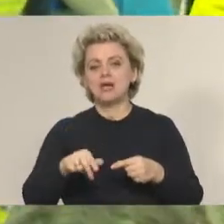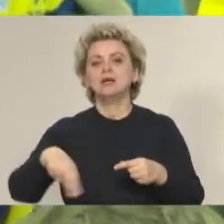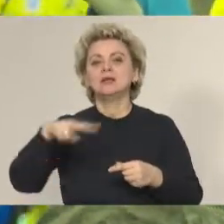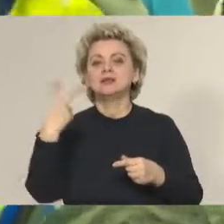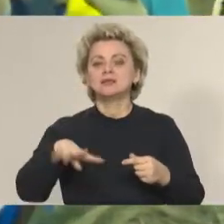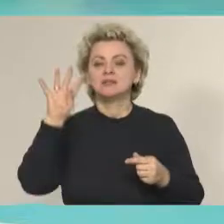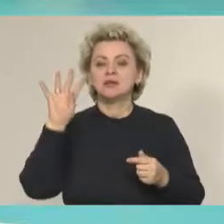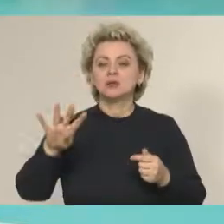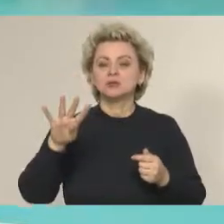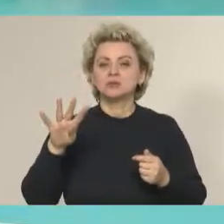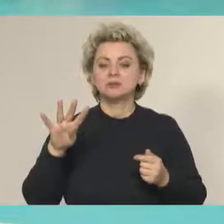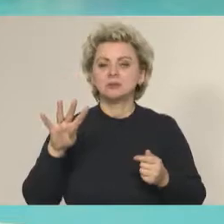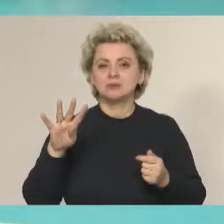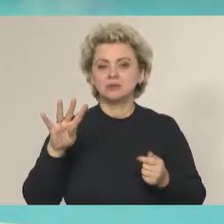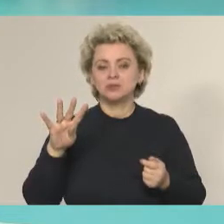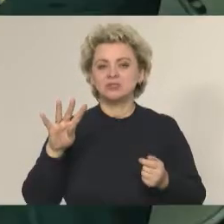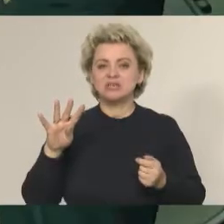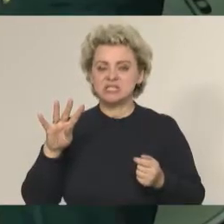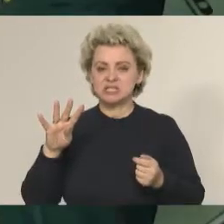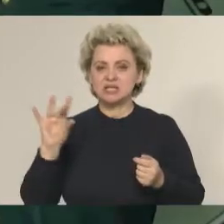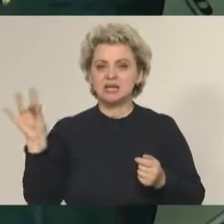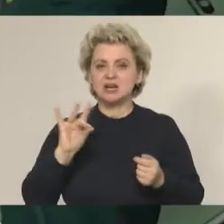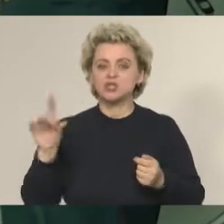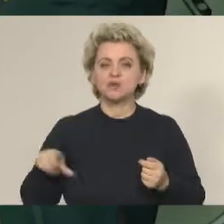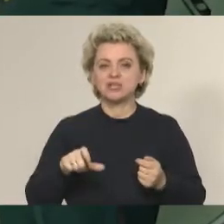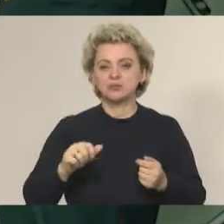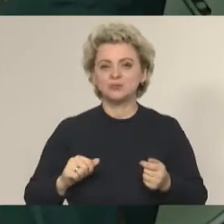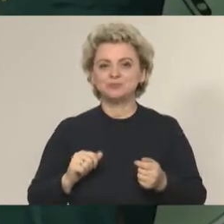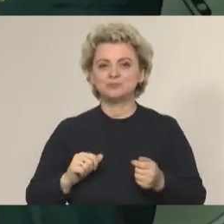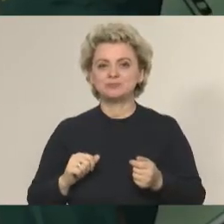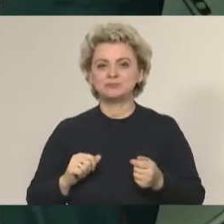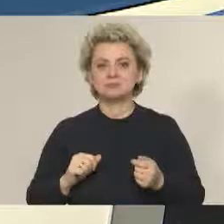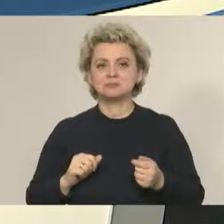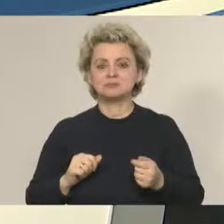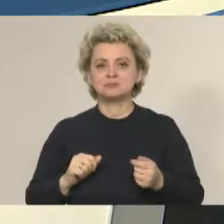Елизавета Лосева, Олеся Слонько, Виталий Ступаков, Дон-24, Ростов-на-Дону.